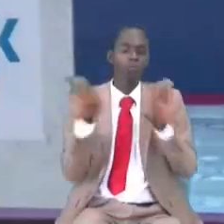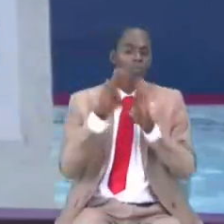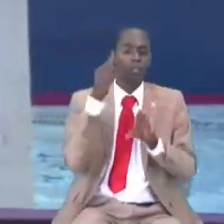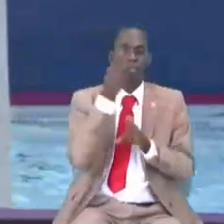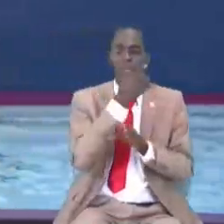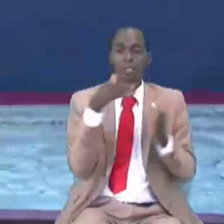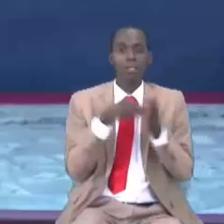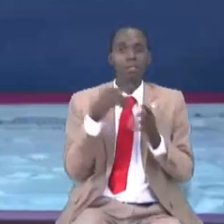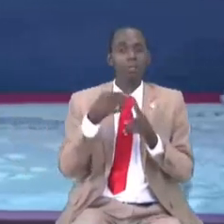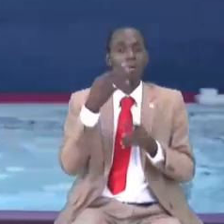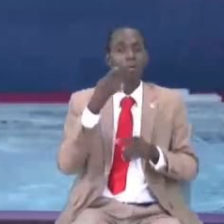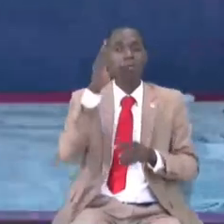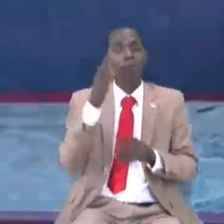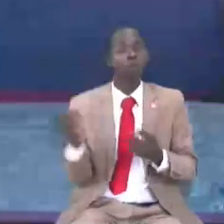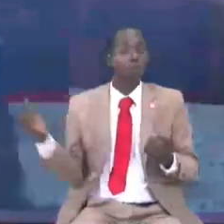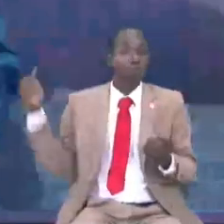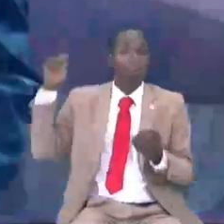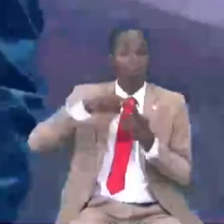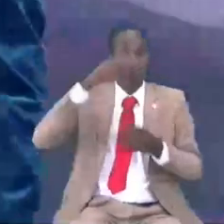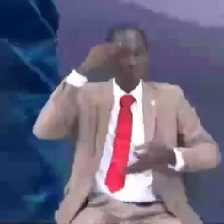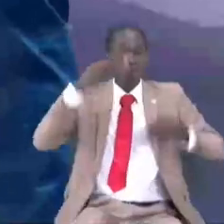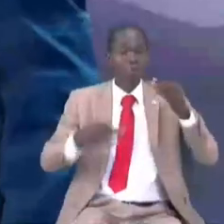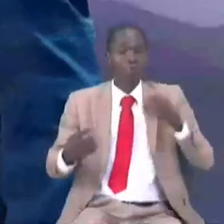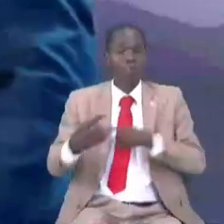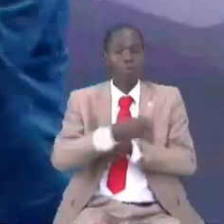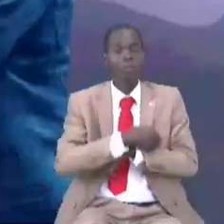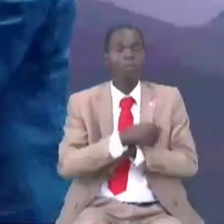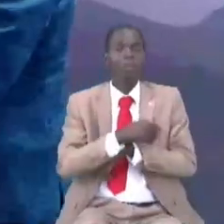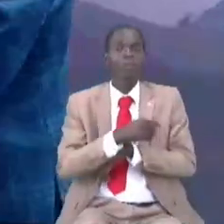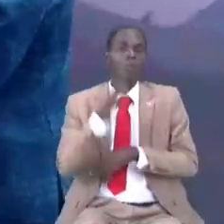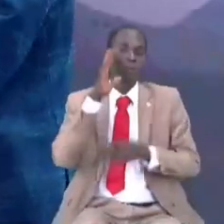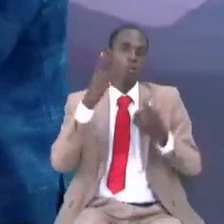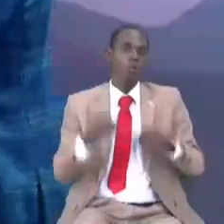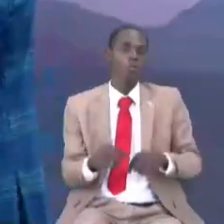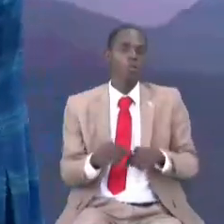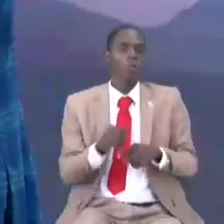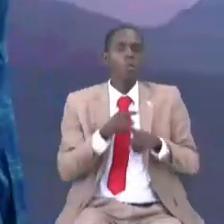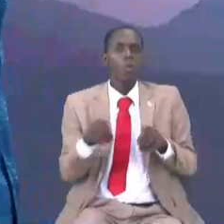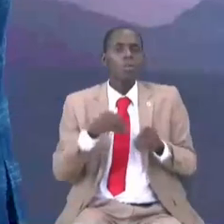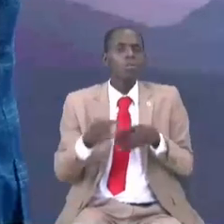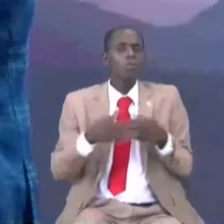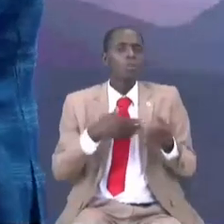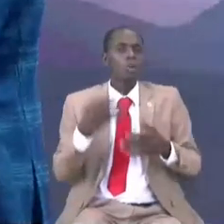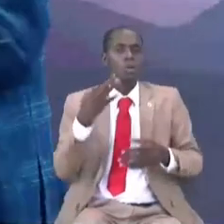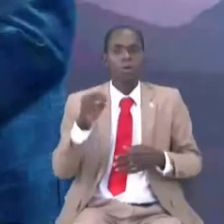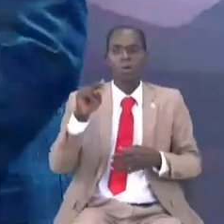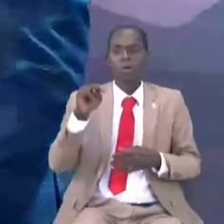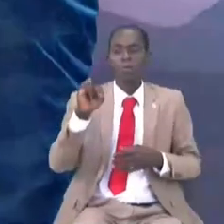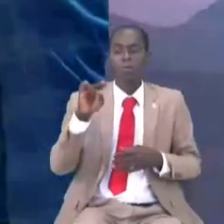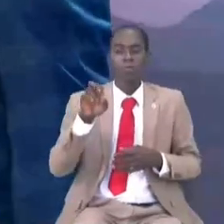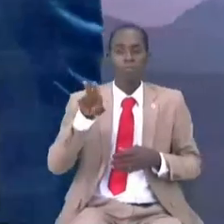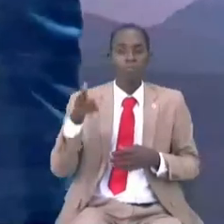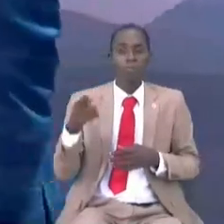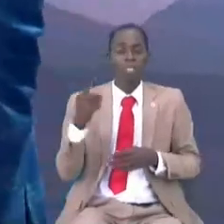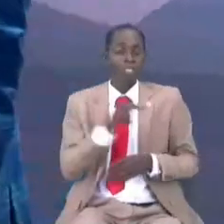de la chute vienne. Mais dans le cas de Ninive, on dit que le roi se leva par ordre. Personne ne mangera, personne ne